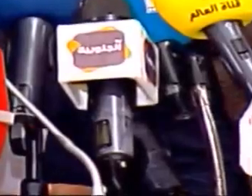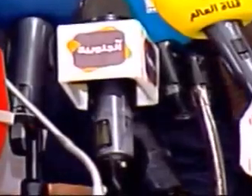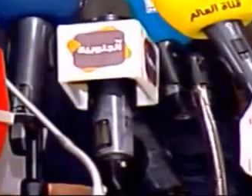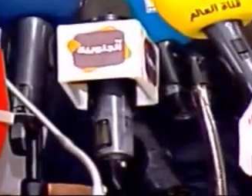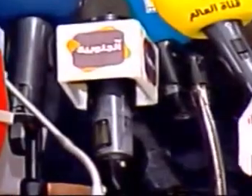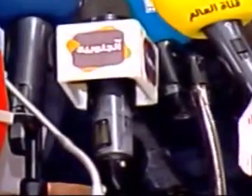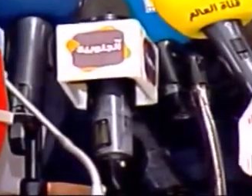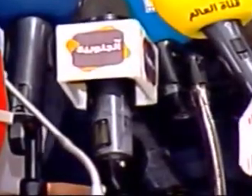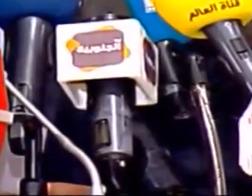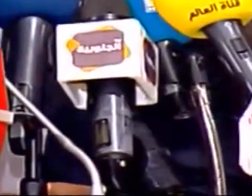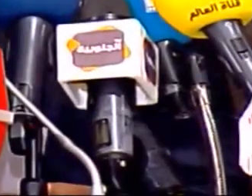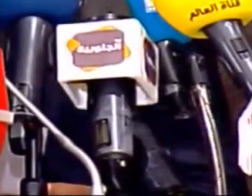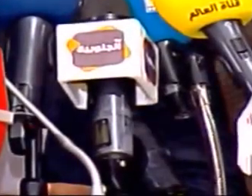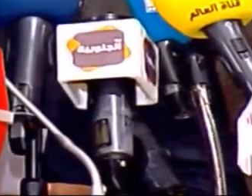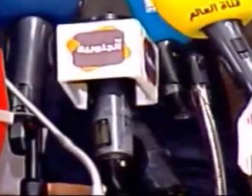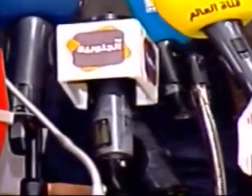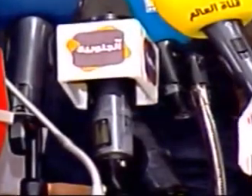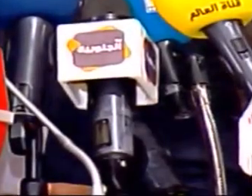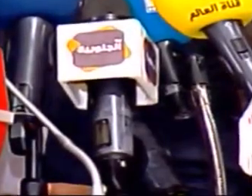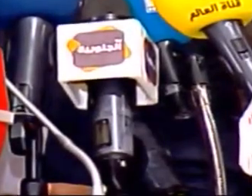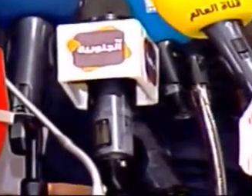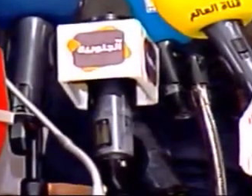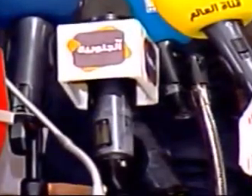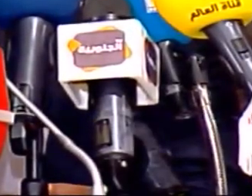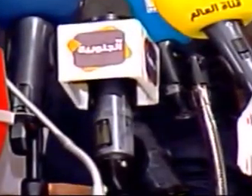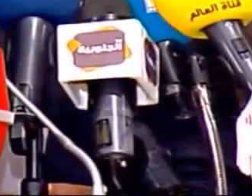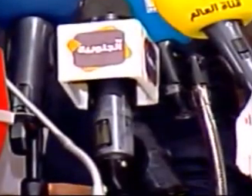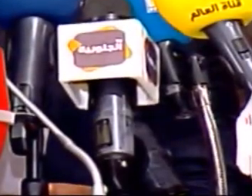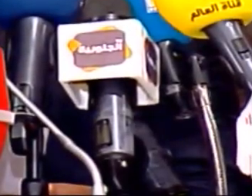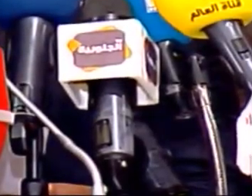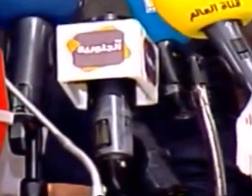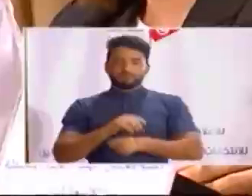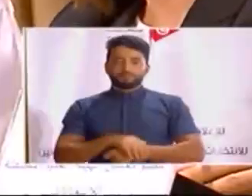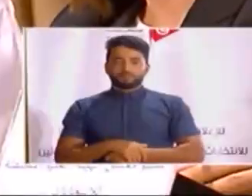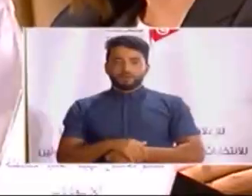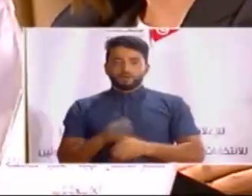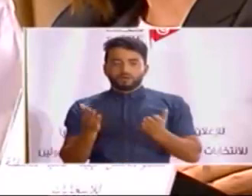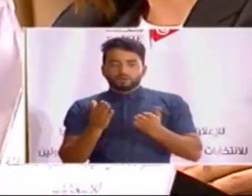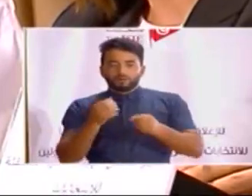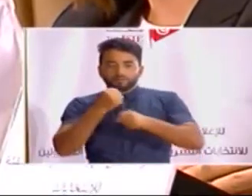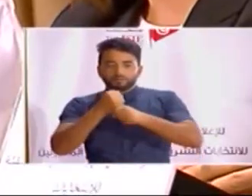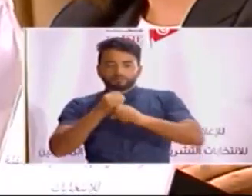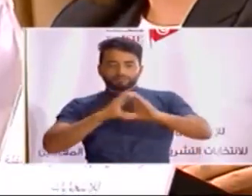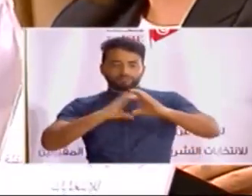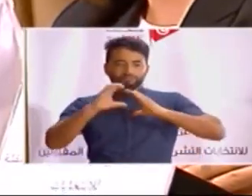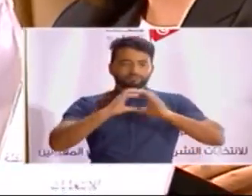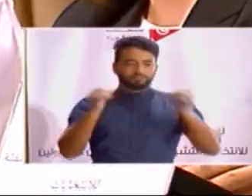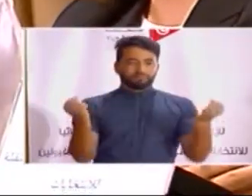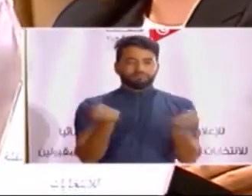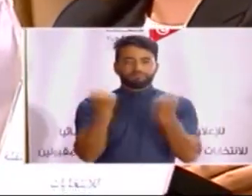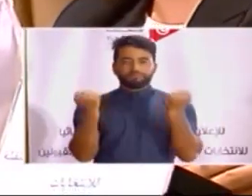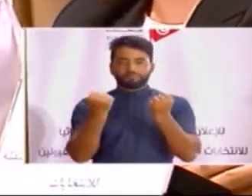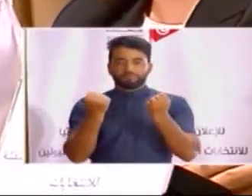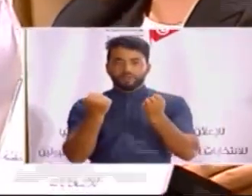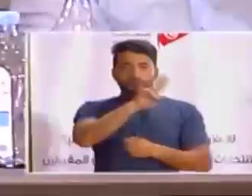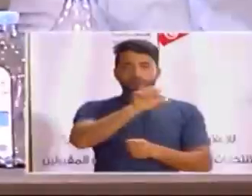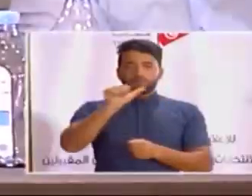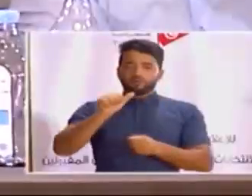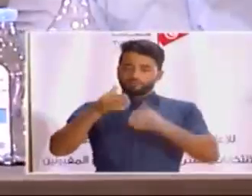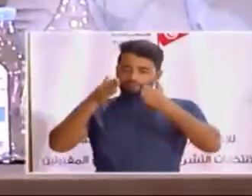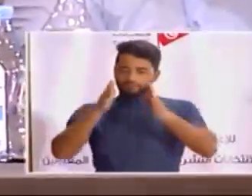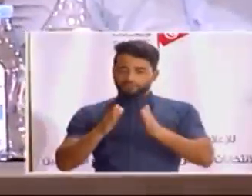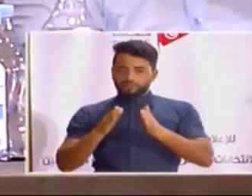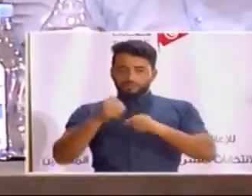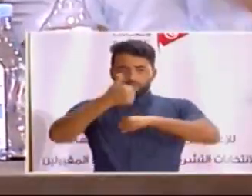اضاف ايضا ان الحمله الانتخابيه الرئاسي انطلقت اليوم بالخارج فيما تبدا بعد غد الاثنين بالداخل على ان تختتم يوم